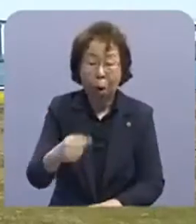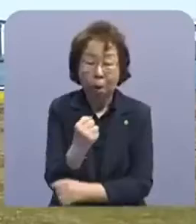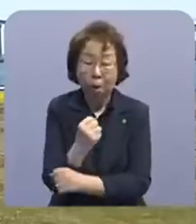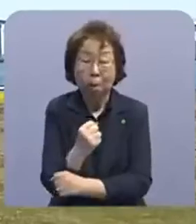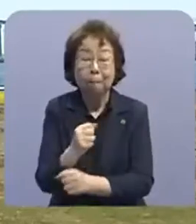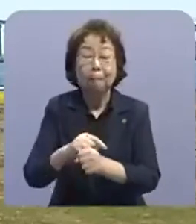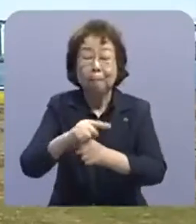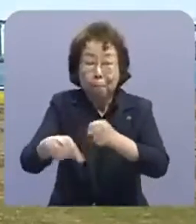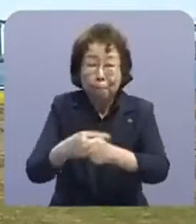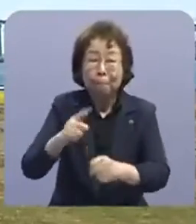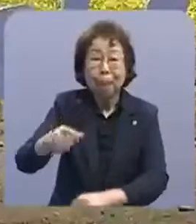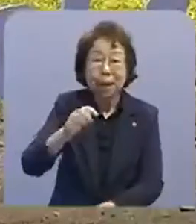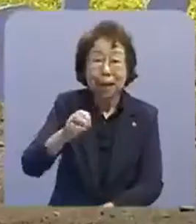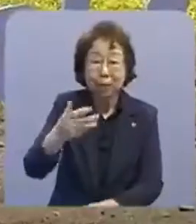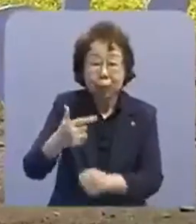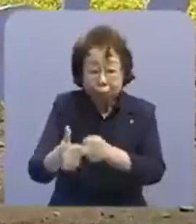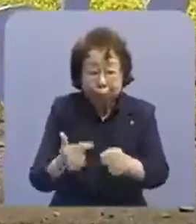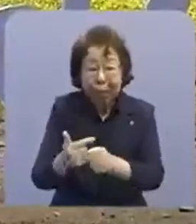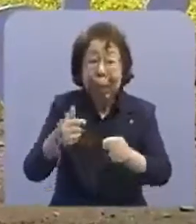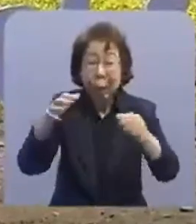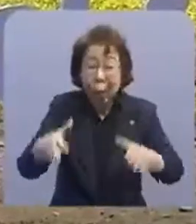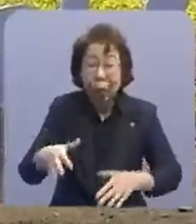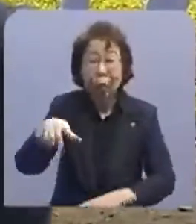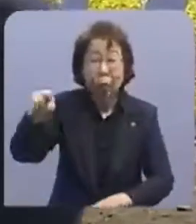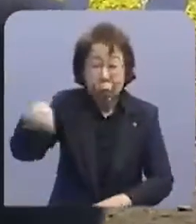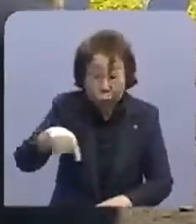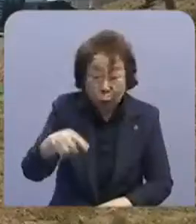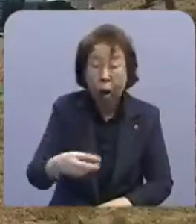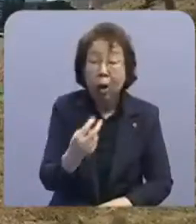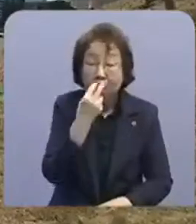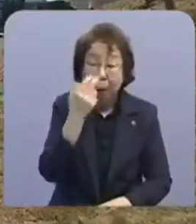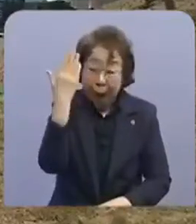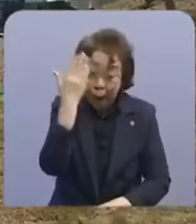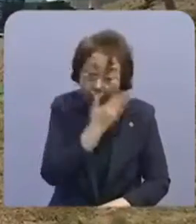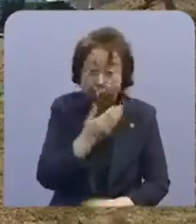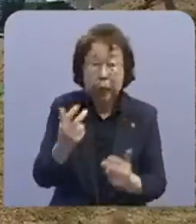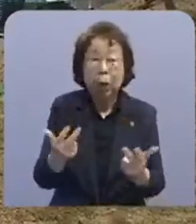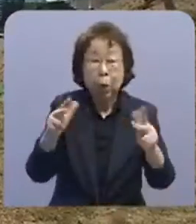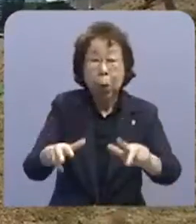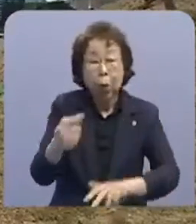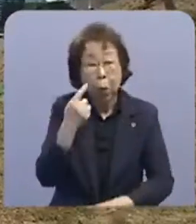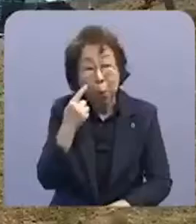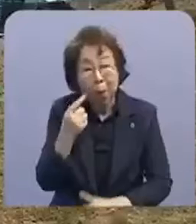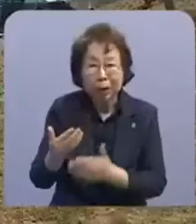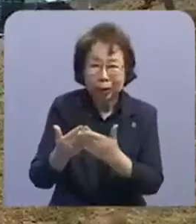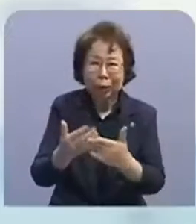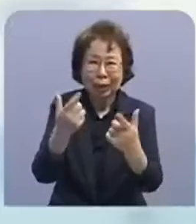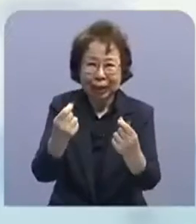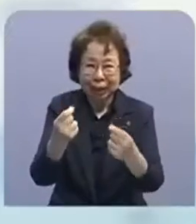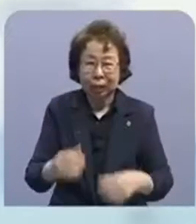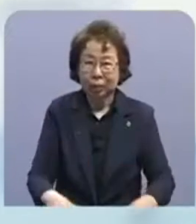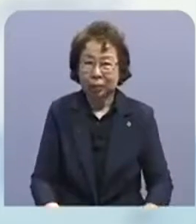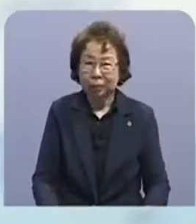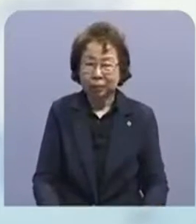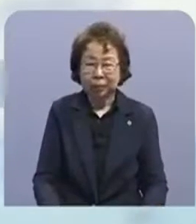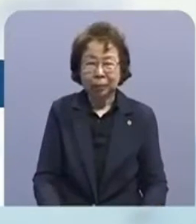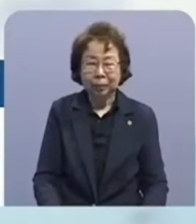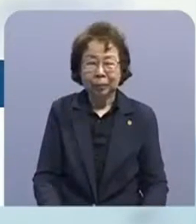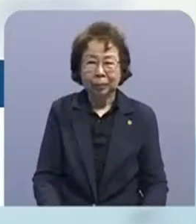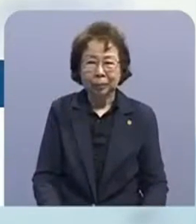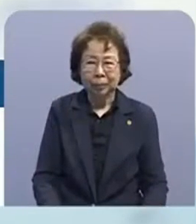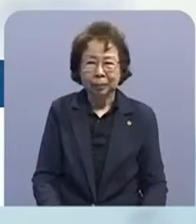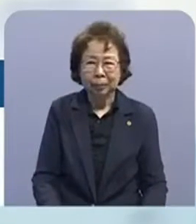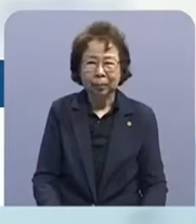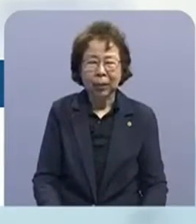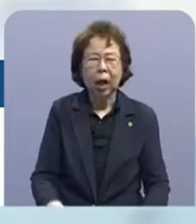146년 만에 개방된 북항 재개발 1단계의 친수공원 공공시설 등을 챙겼습니다. 남북권 미래 100년이